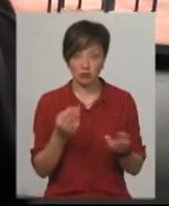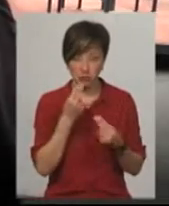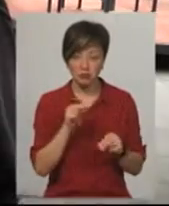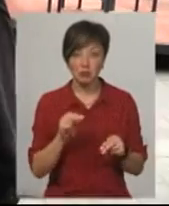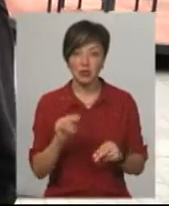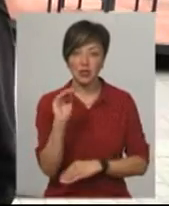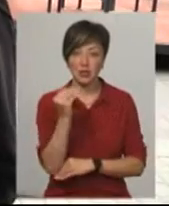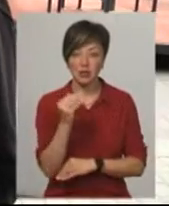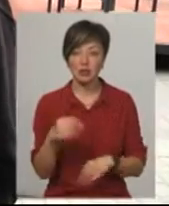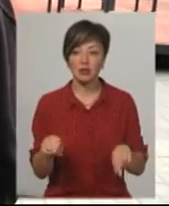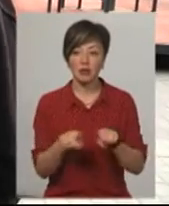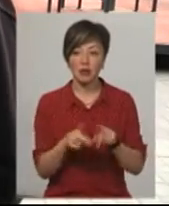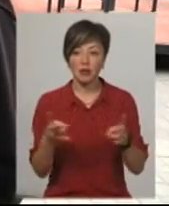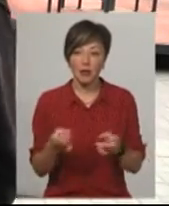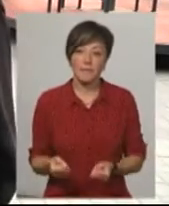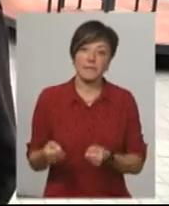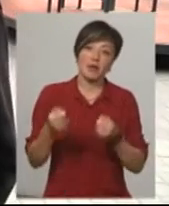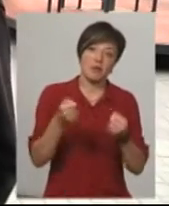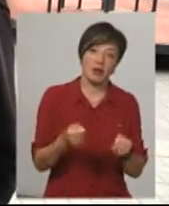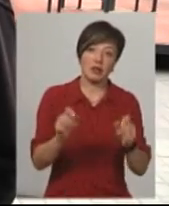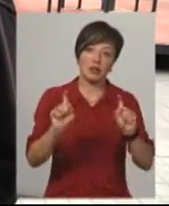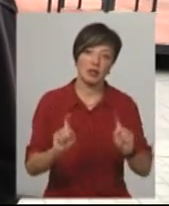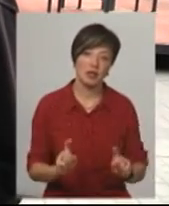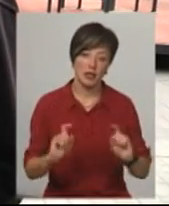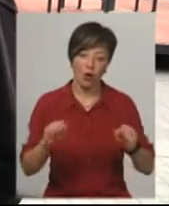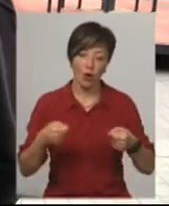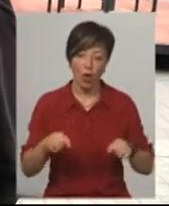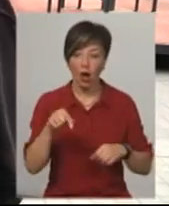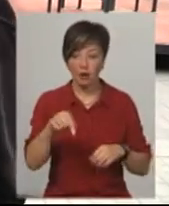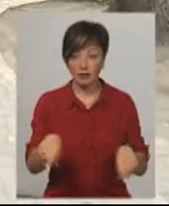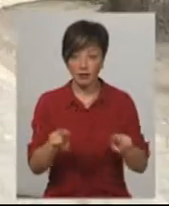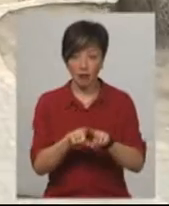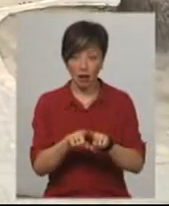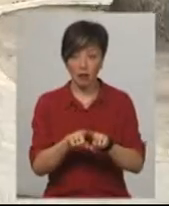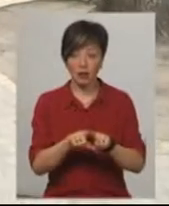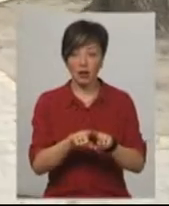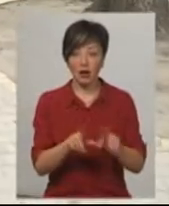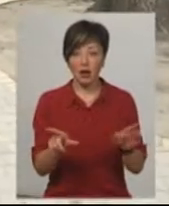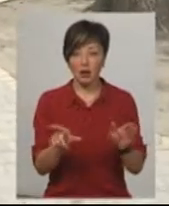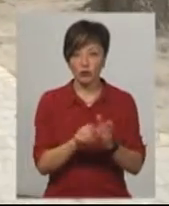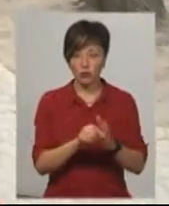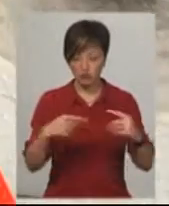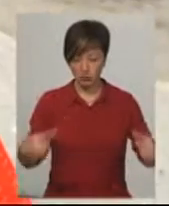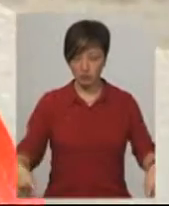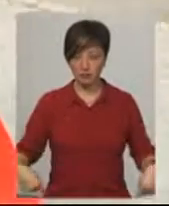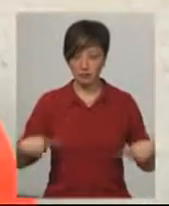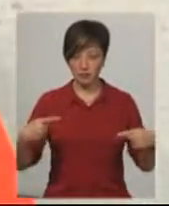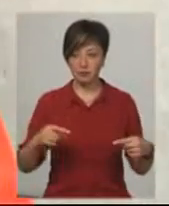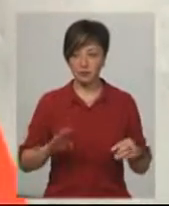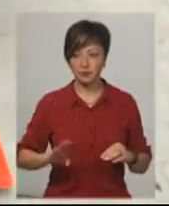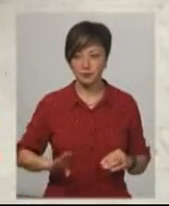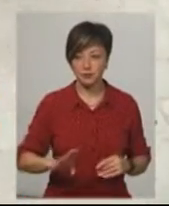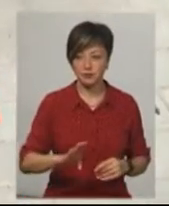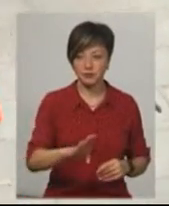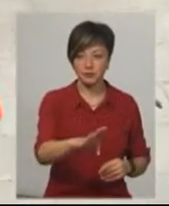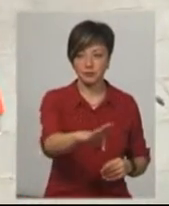так дитина взагалі, її треба буде піднімати, садити на качелю, а так вона разом з візочком може